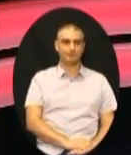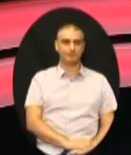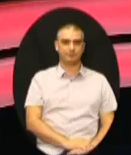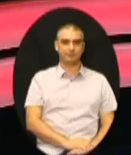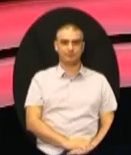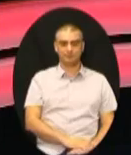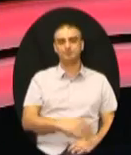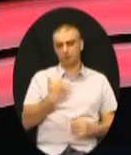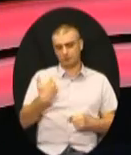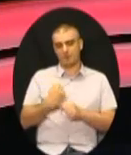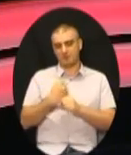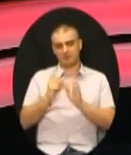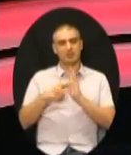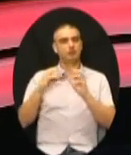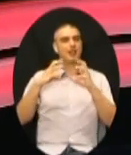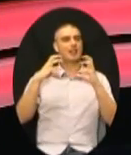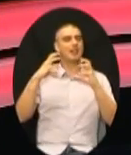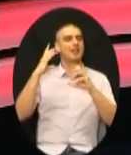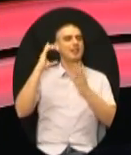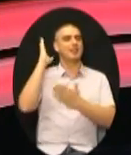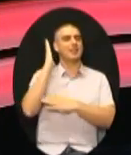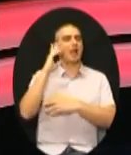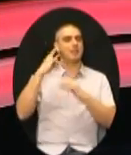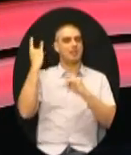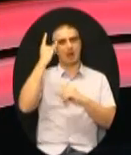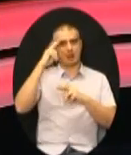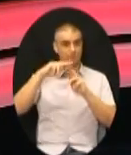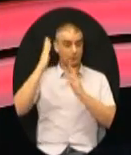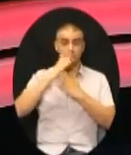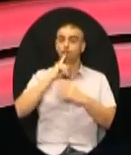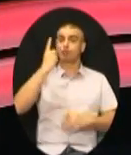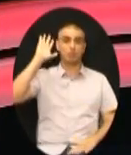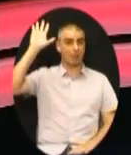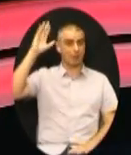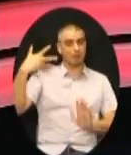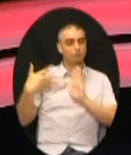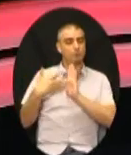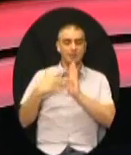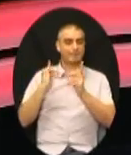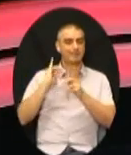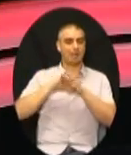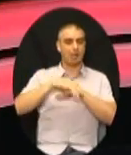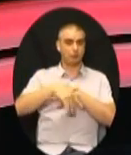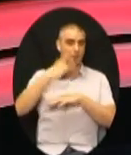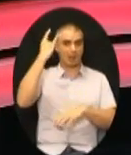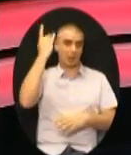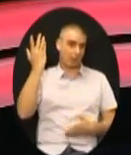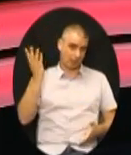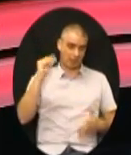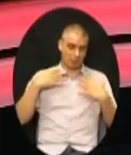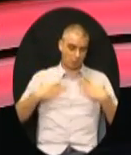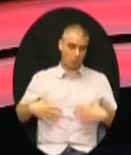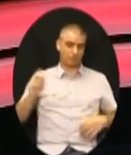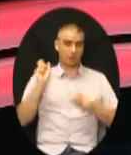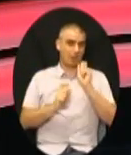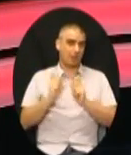הטכנולוגיה בפיתוח, יש את תחנת החלל הבינלאומית, יש שם עכשיו אסטרונאוט שחי שנה בחלל ובודקים מה ההשפעות של החלל בכלל על הגוף